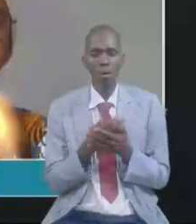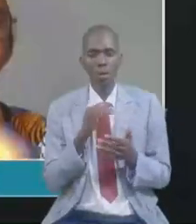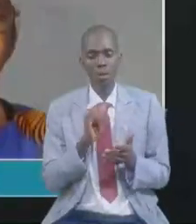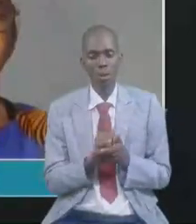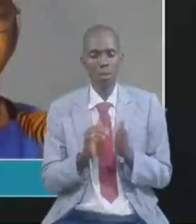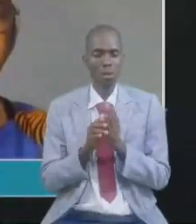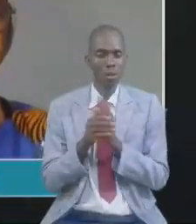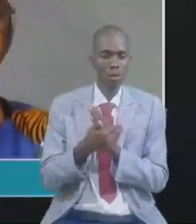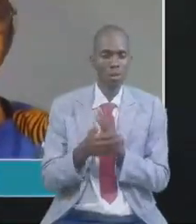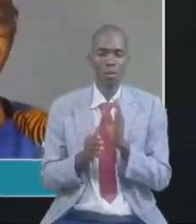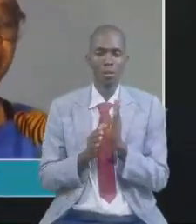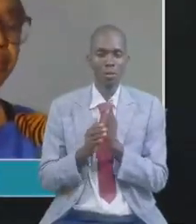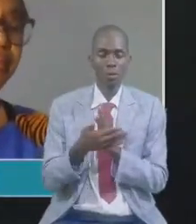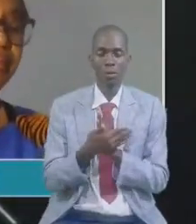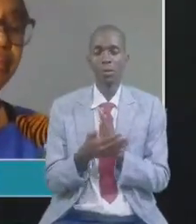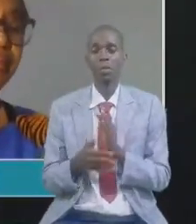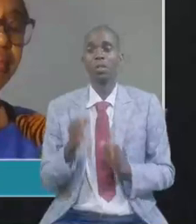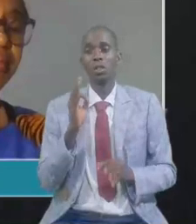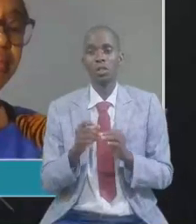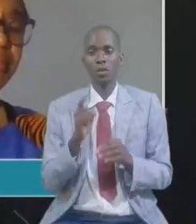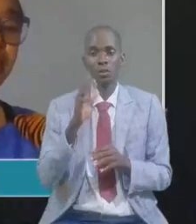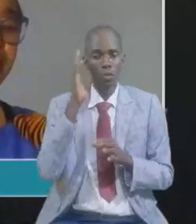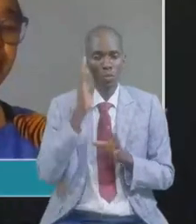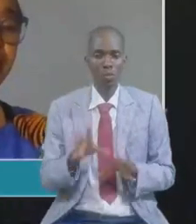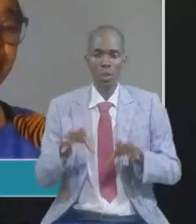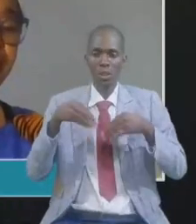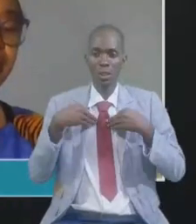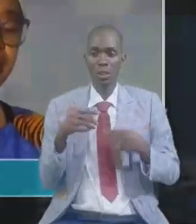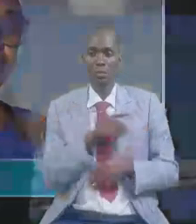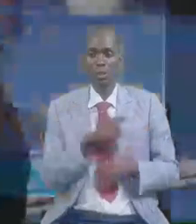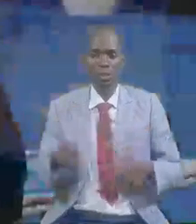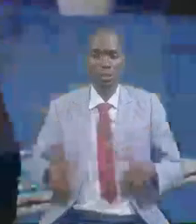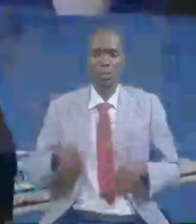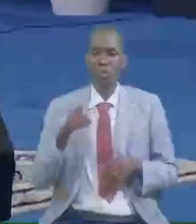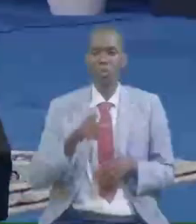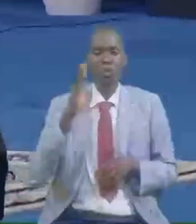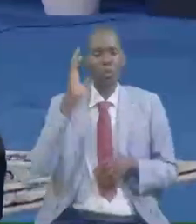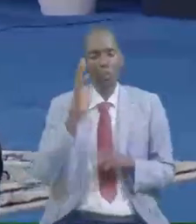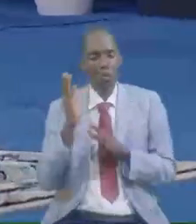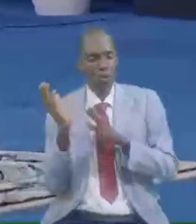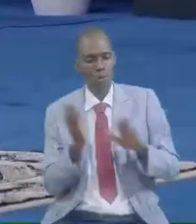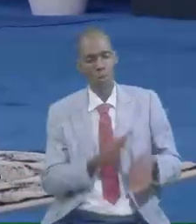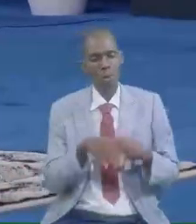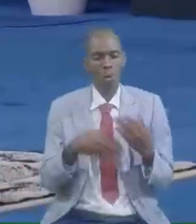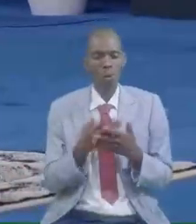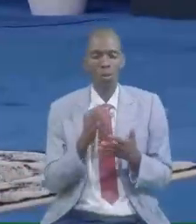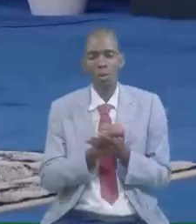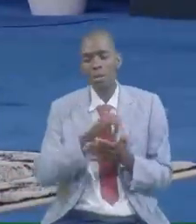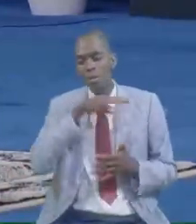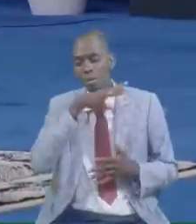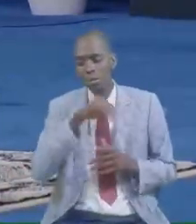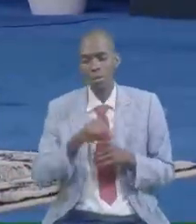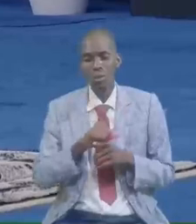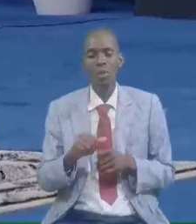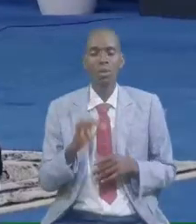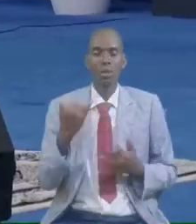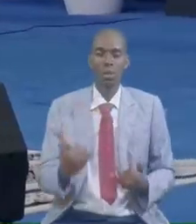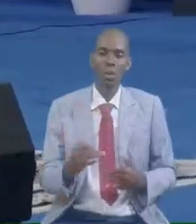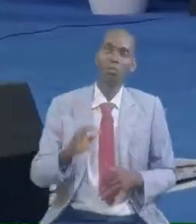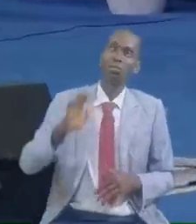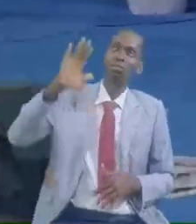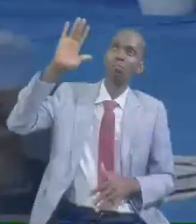tu abandonnes l'alcool et la fornication. Si tu veux recevoir le Seigneur et tu veux abandonner toutes ces souillures, lève la main.